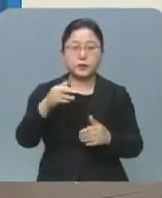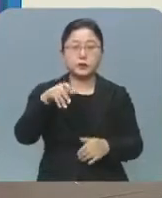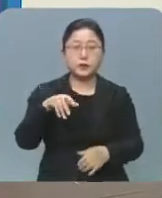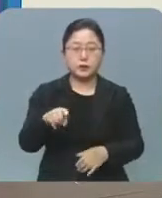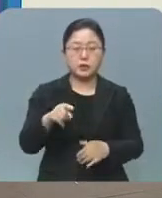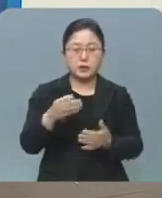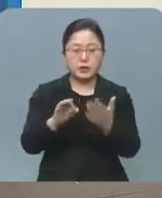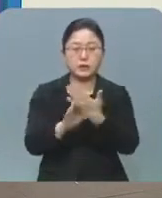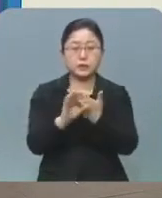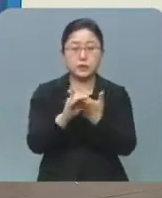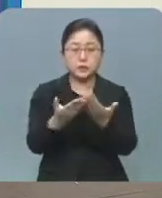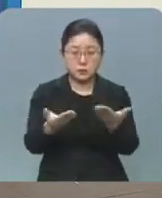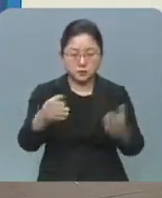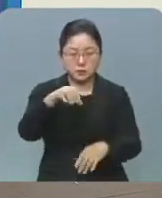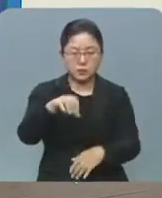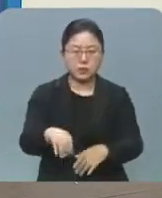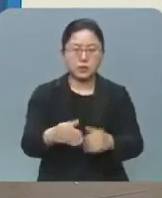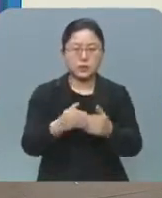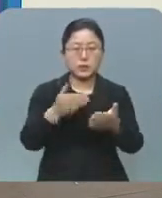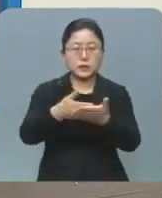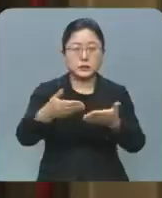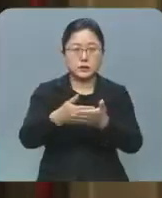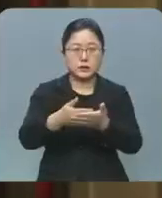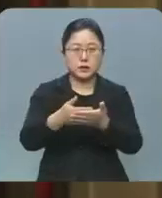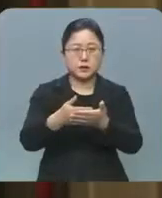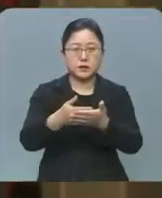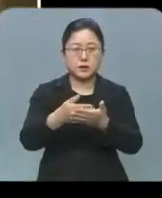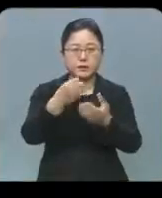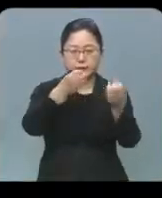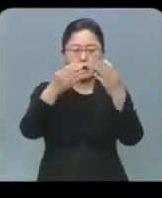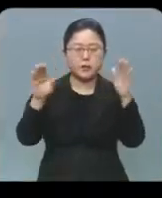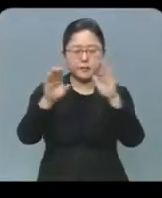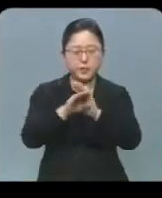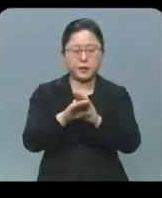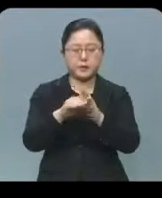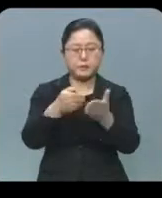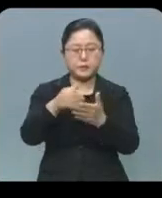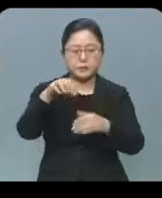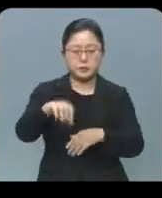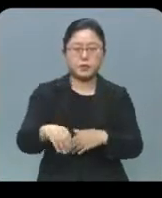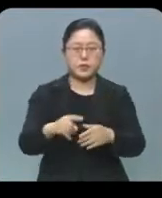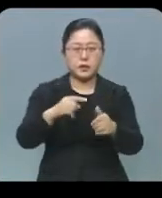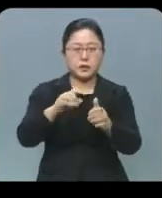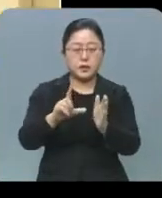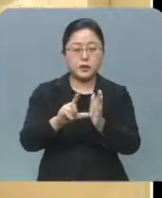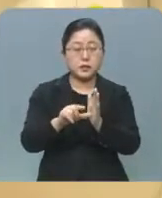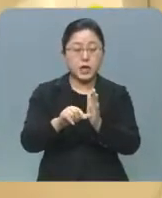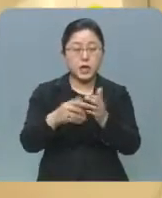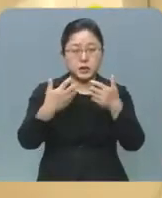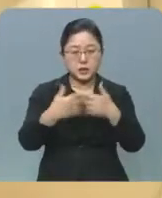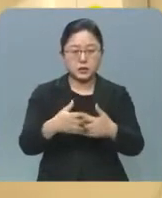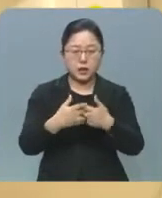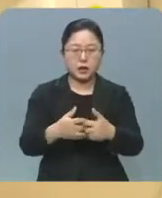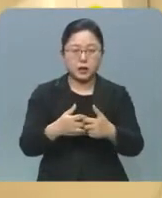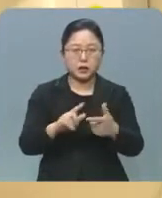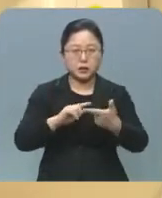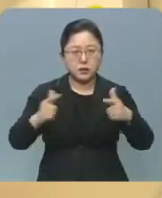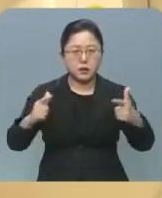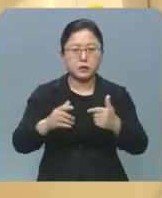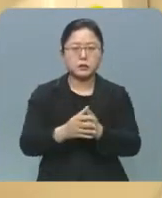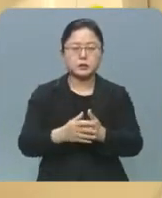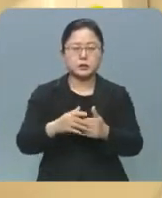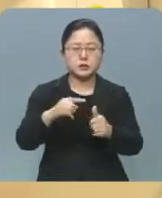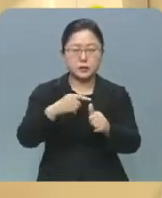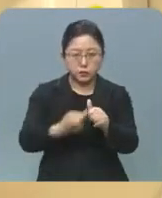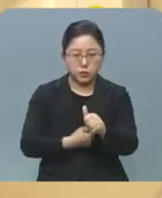간이 전시 공간으로 꾸며 작품을 건 별밤 미술관. 자동 타이머가 커튼, 조명, 항온 항습 장치와 연결돼